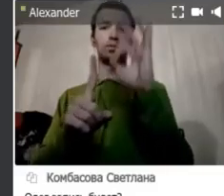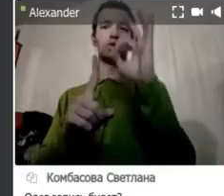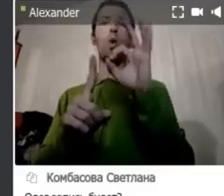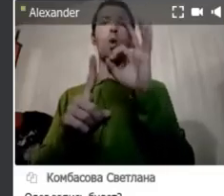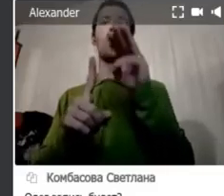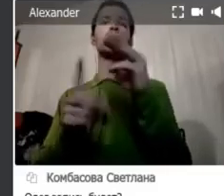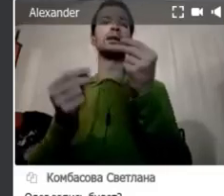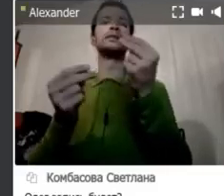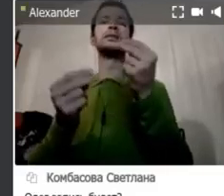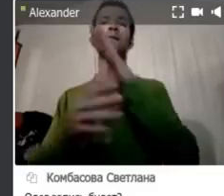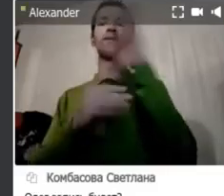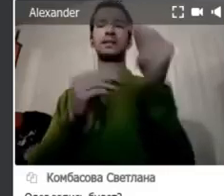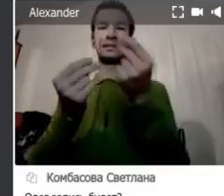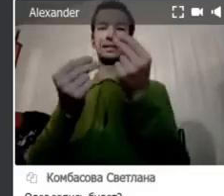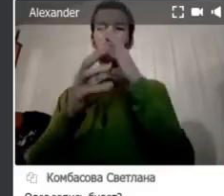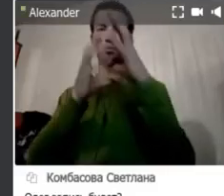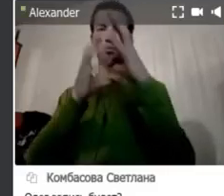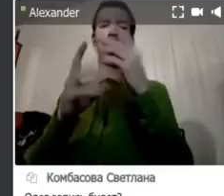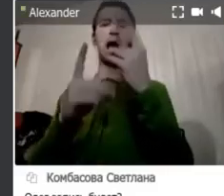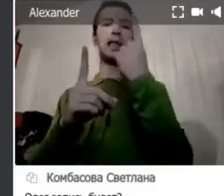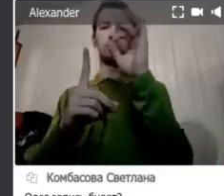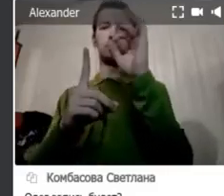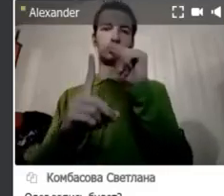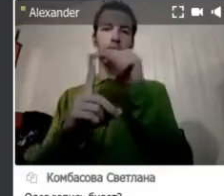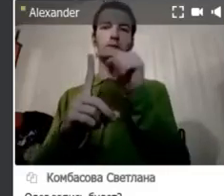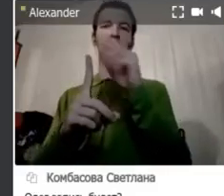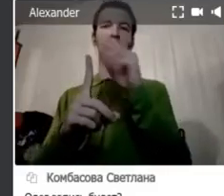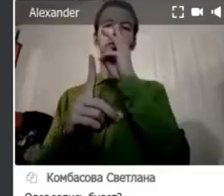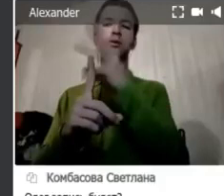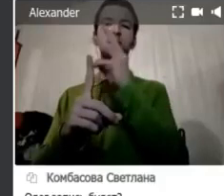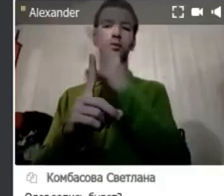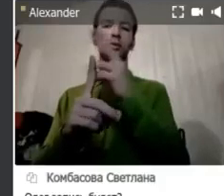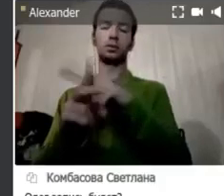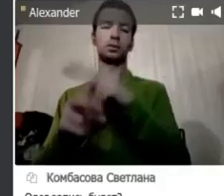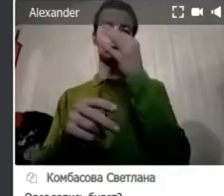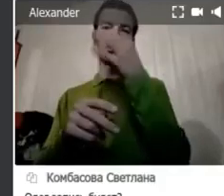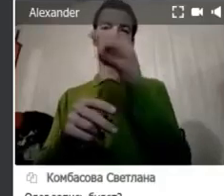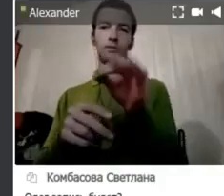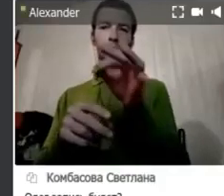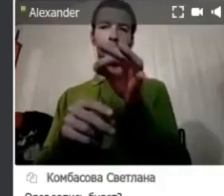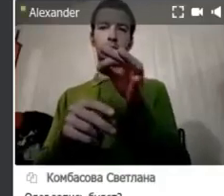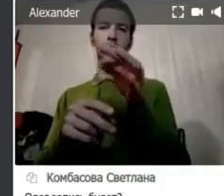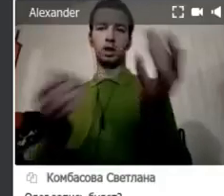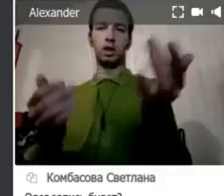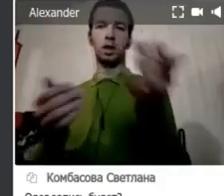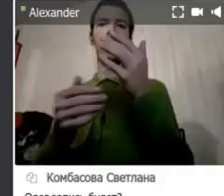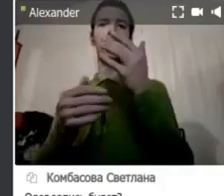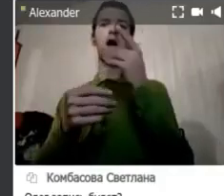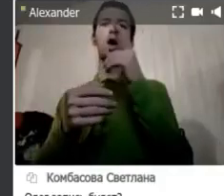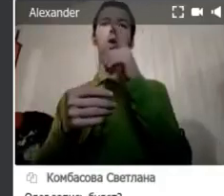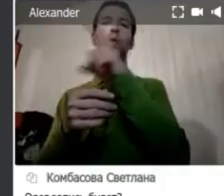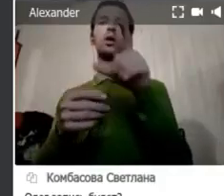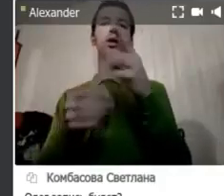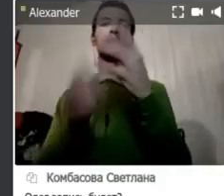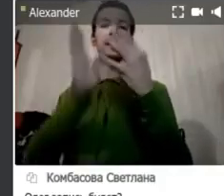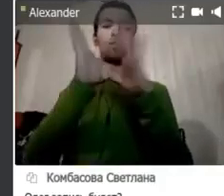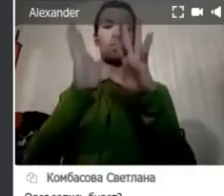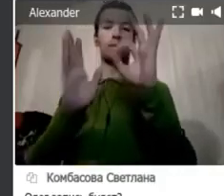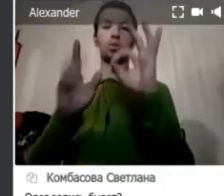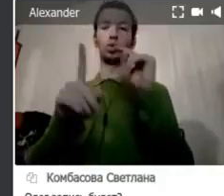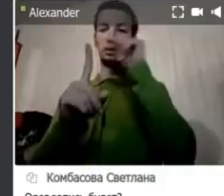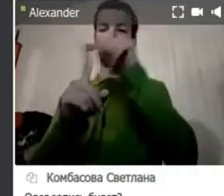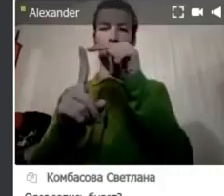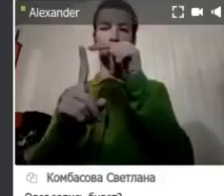1% денег. Это может быть для кого-то покажется странным, но по факту, если мы посмотрим на реальность, это